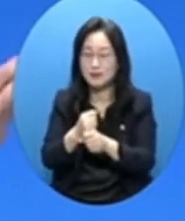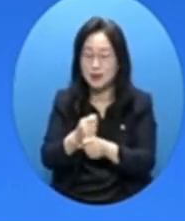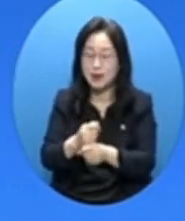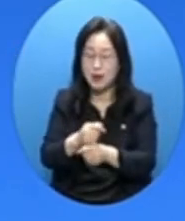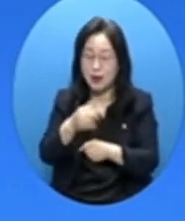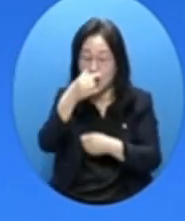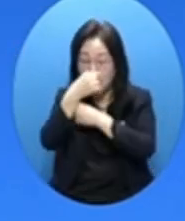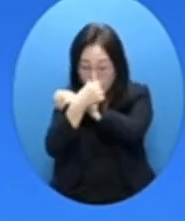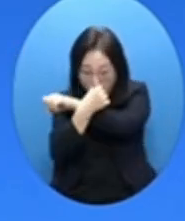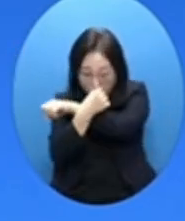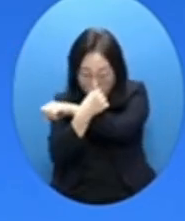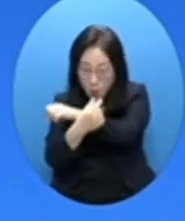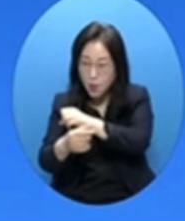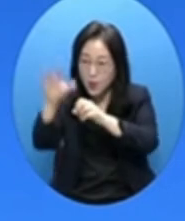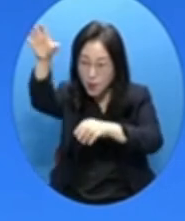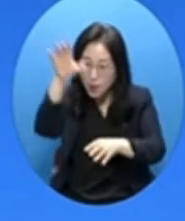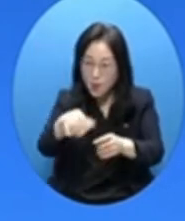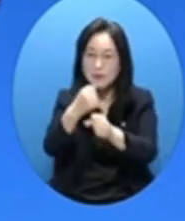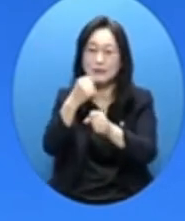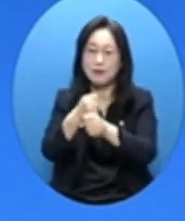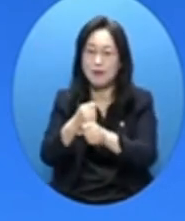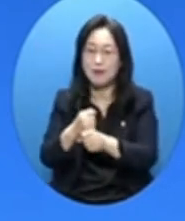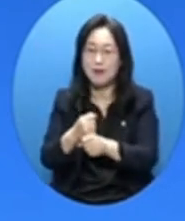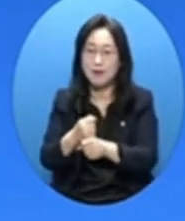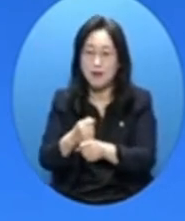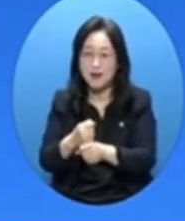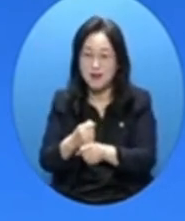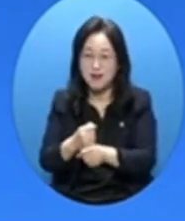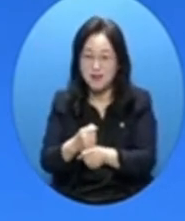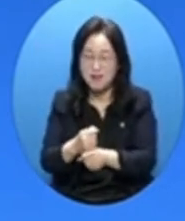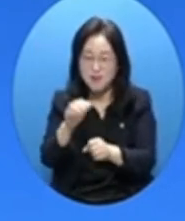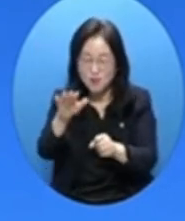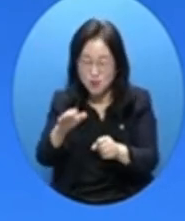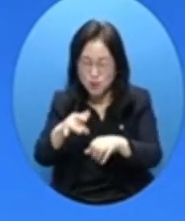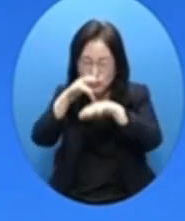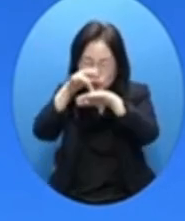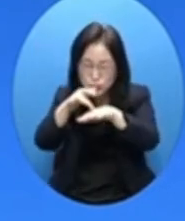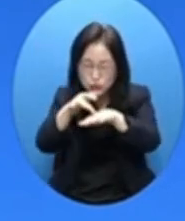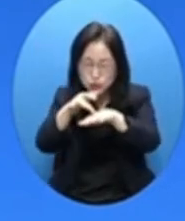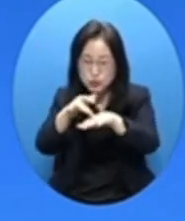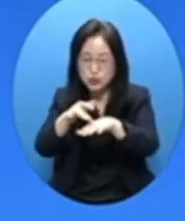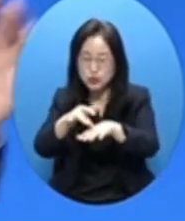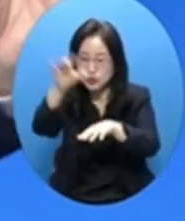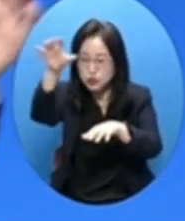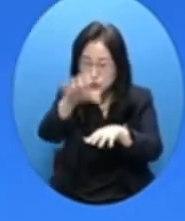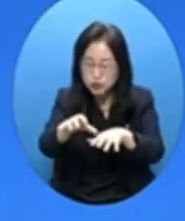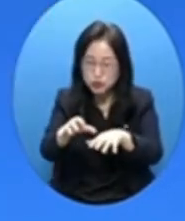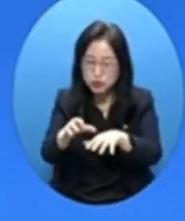코끼리 형상을 만들어 놓고 또 이용이 온 사람을 만들어 놓고 이런 모든 것이 다 잘못된 것입니다